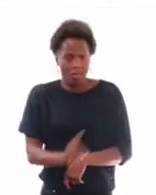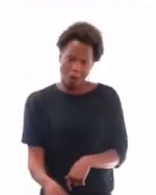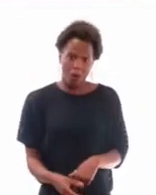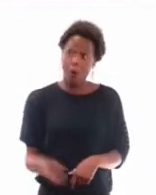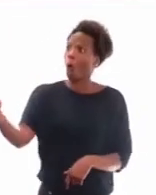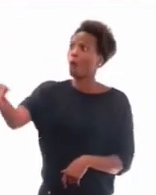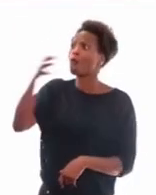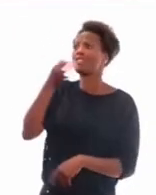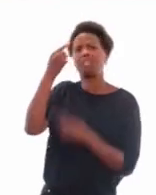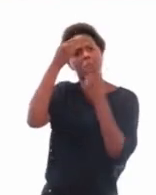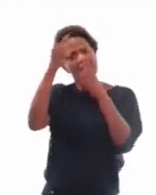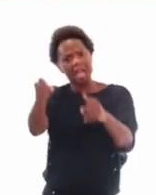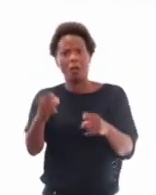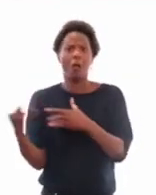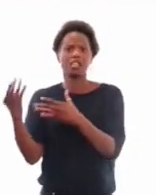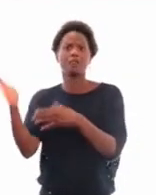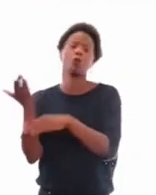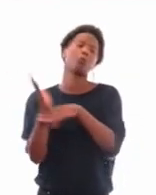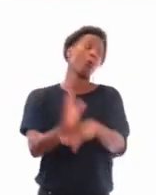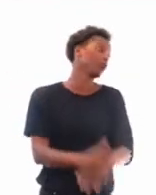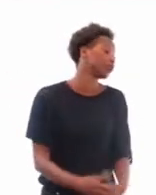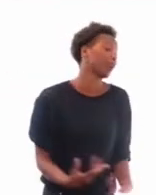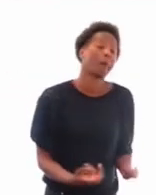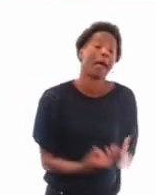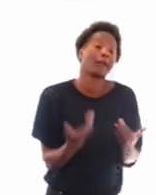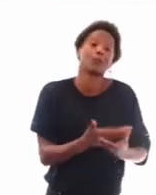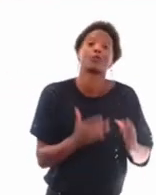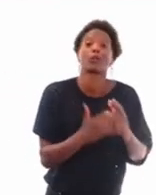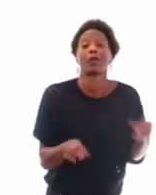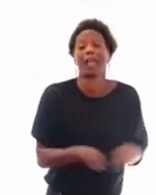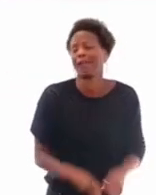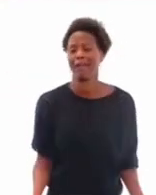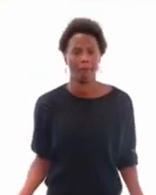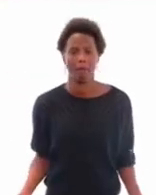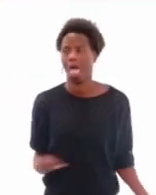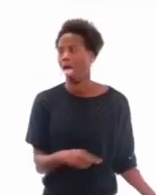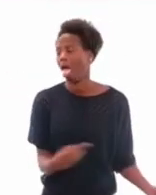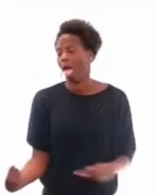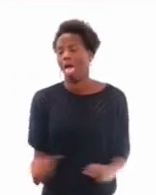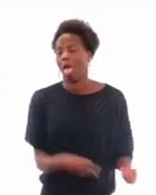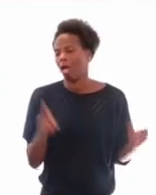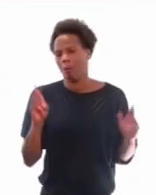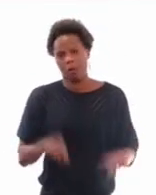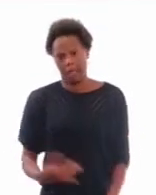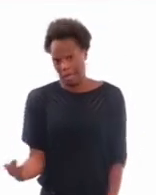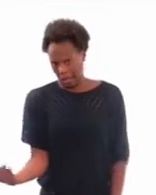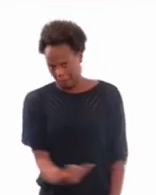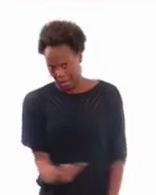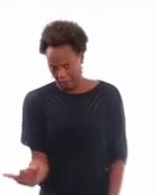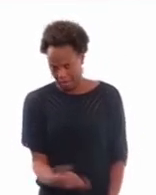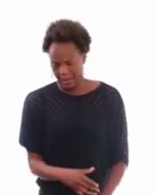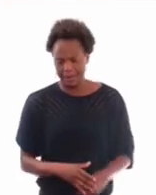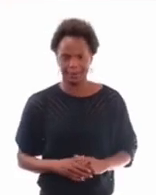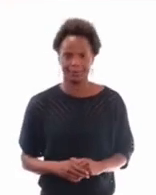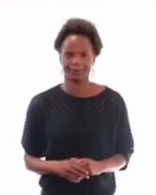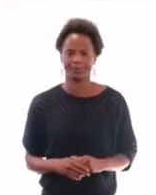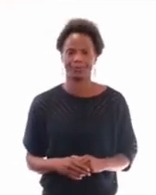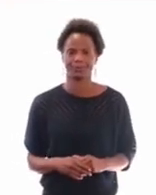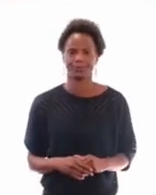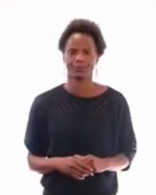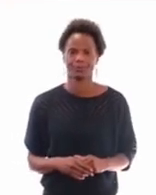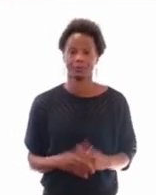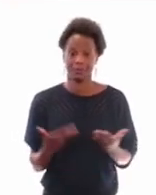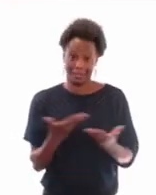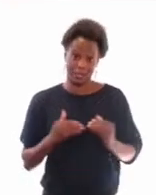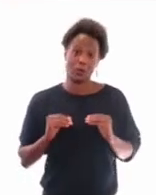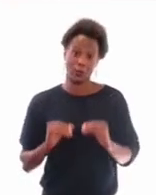contestez, vous en avancez d'autres. Bon, c'est comme pour l'histoire des crèches, on va pas batailler pendant tout un conseil municipal sur ça. La